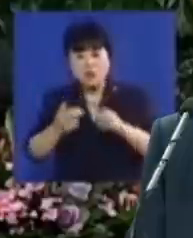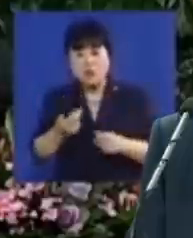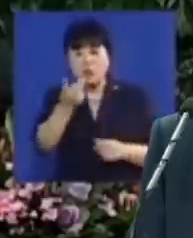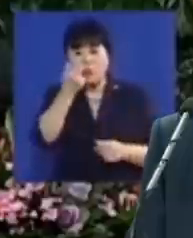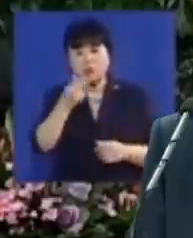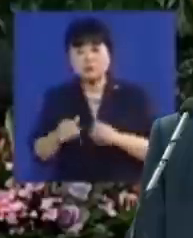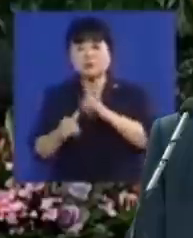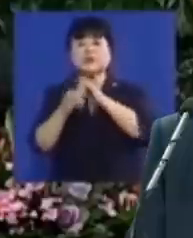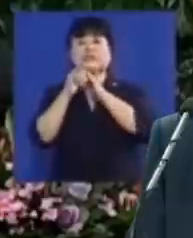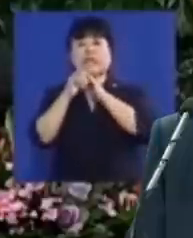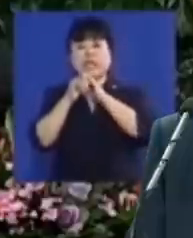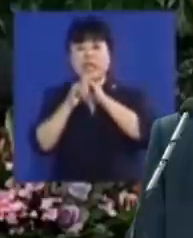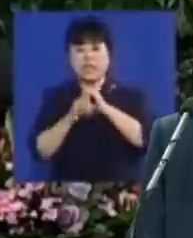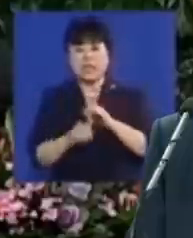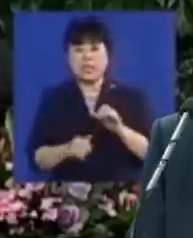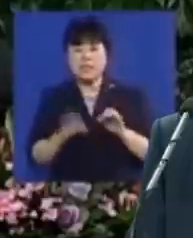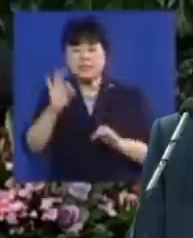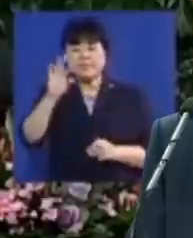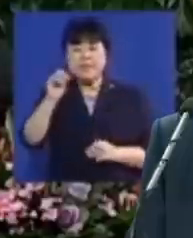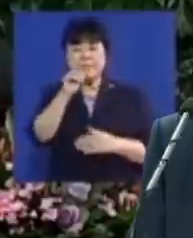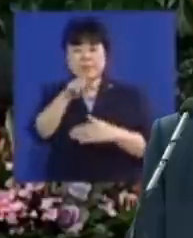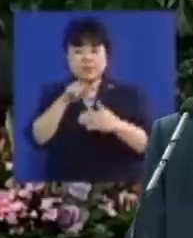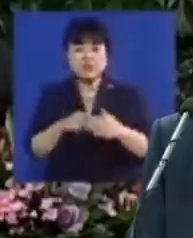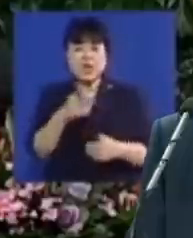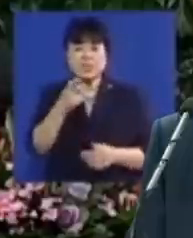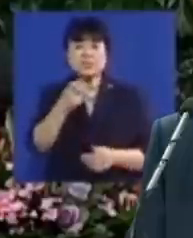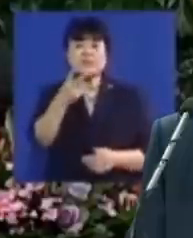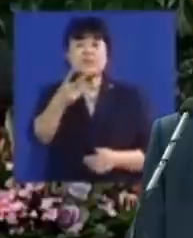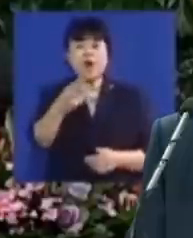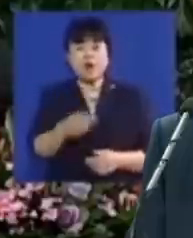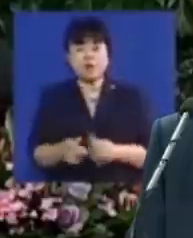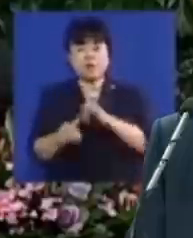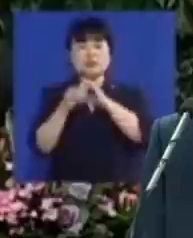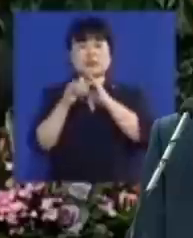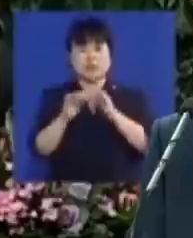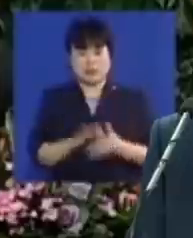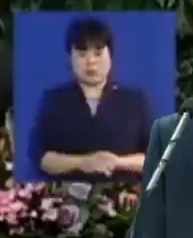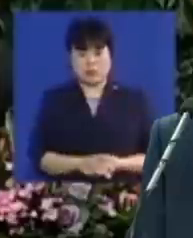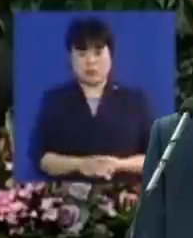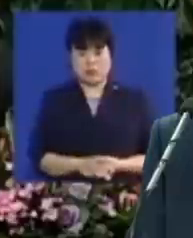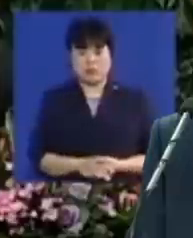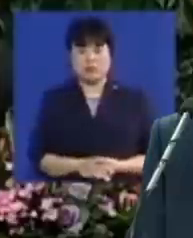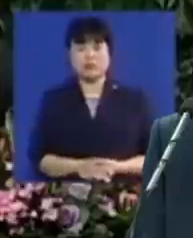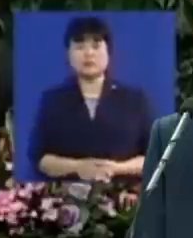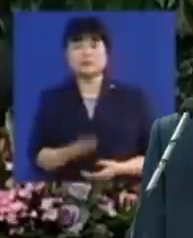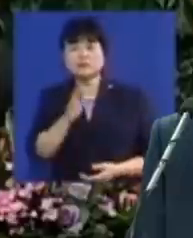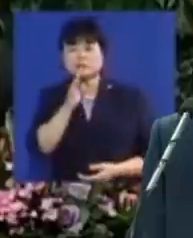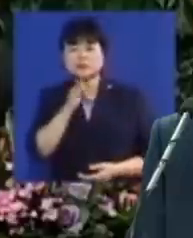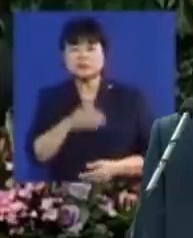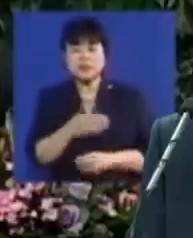스스로 끊는 사람은 10만 명당 22명입니다. 그런데 OECD